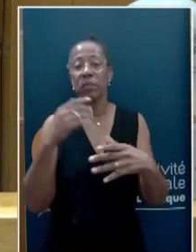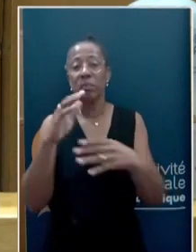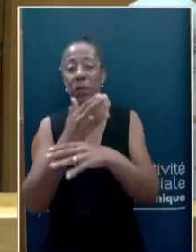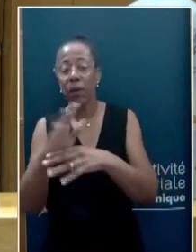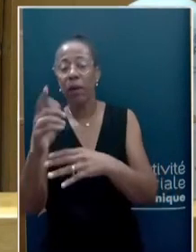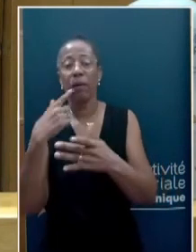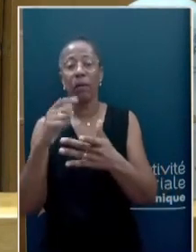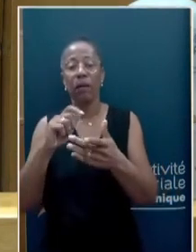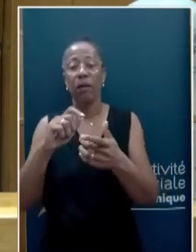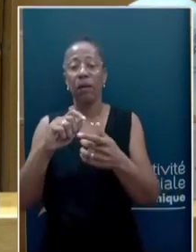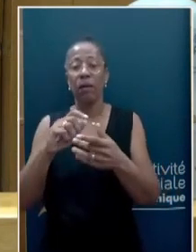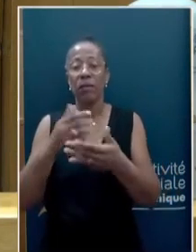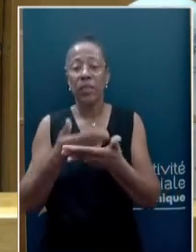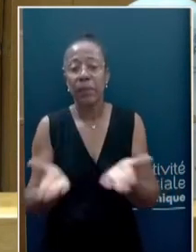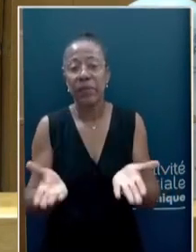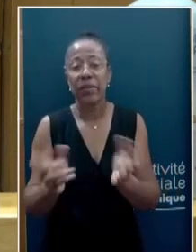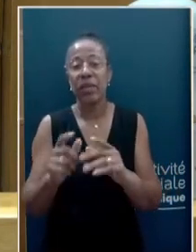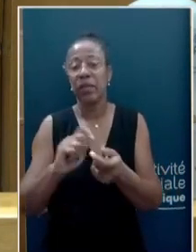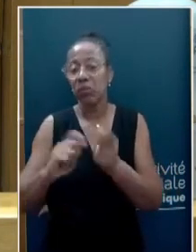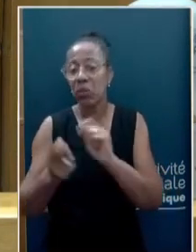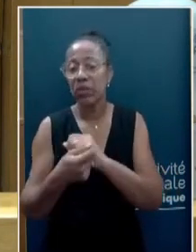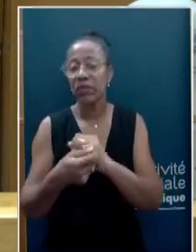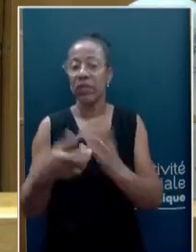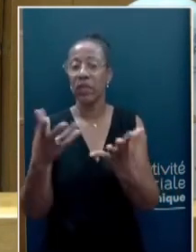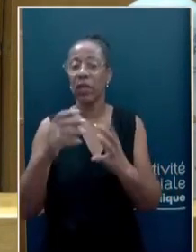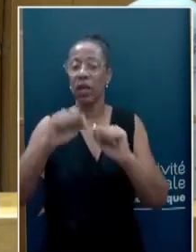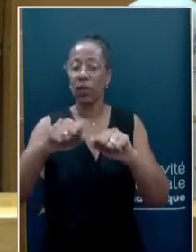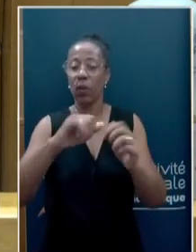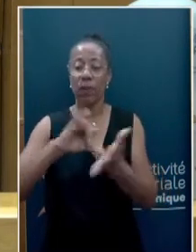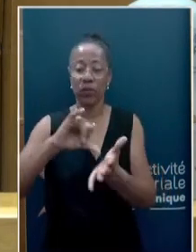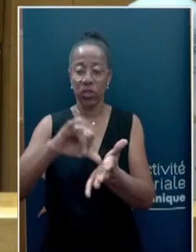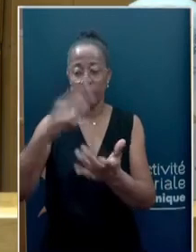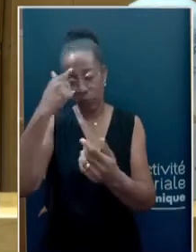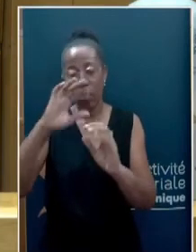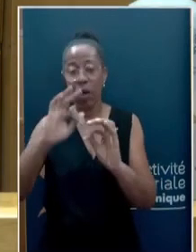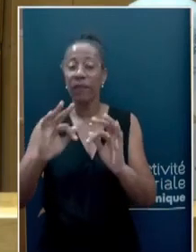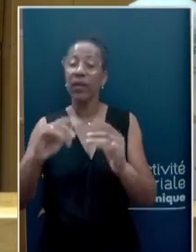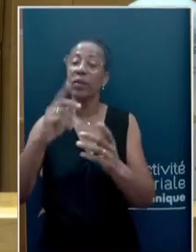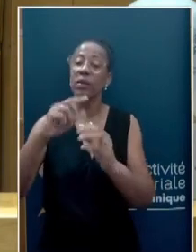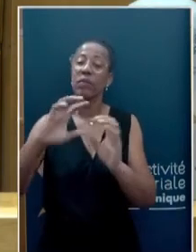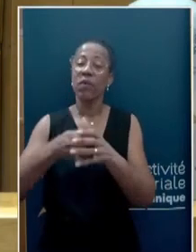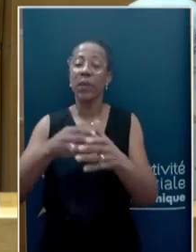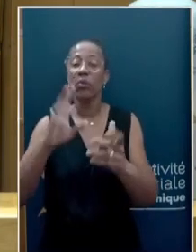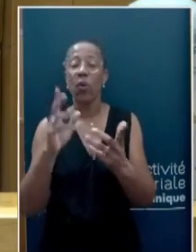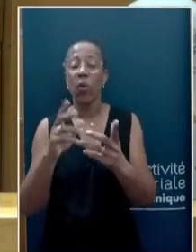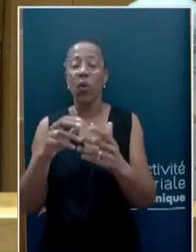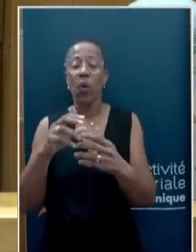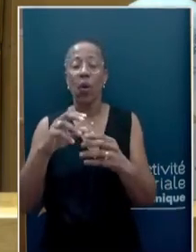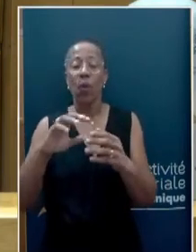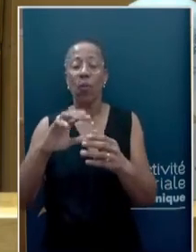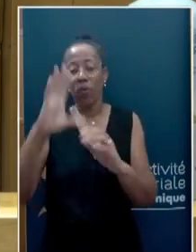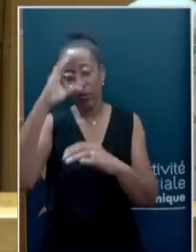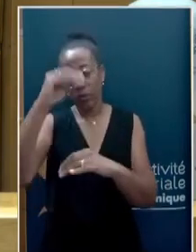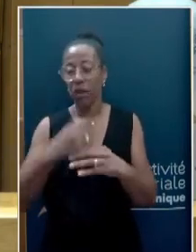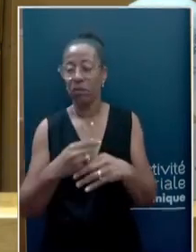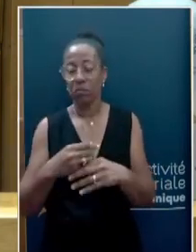des marchés pour passer les formations professionnelles. Je rappelle que la règle des marchés est définie dans le code des marchés. Je ne sais pas